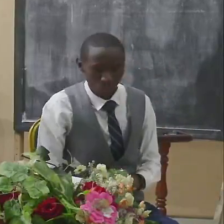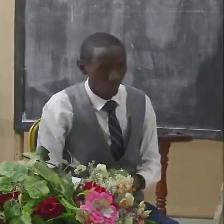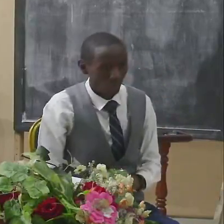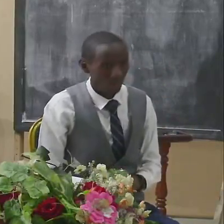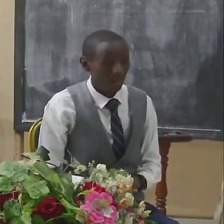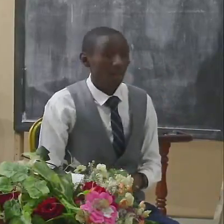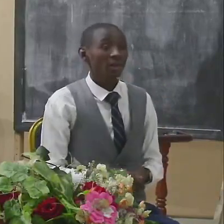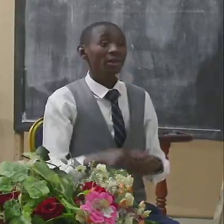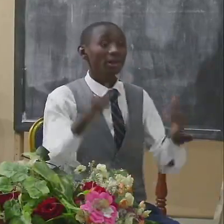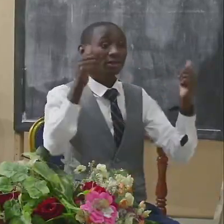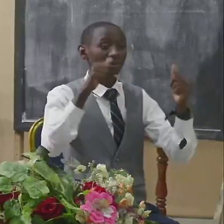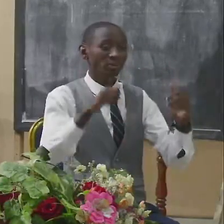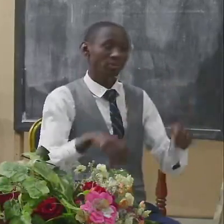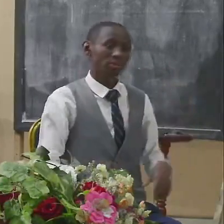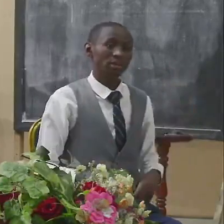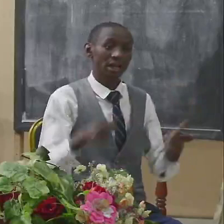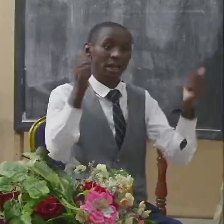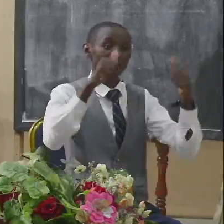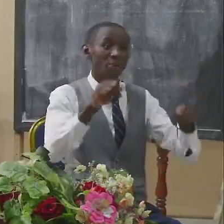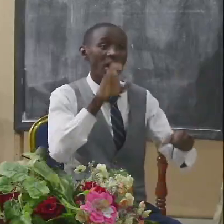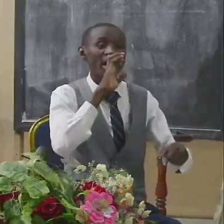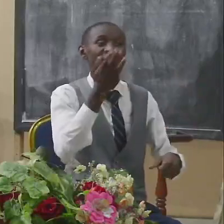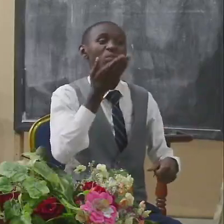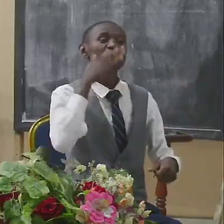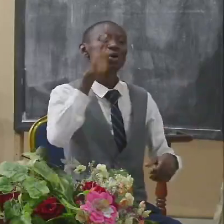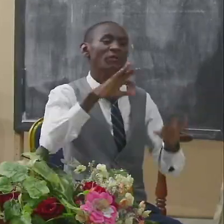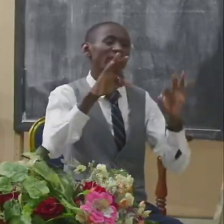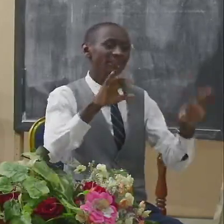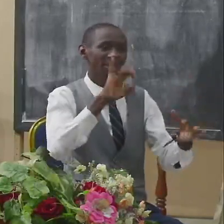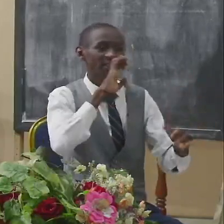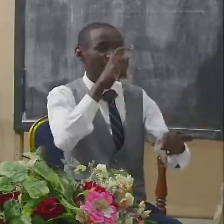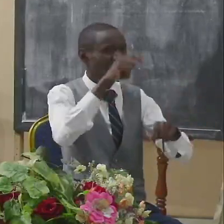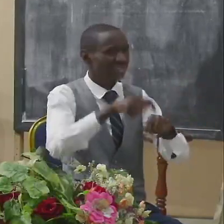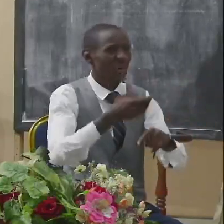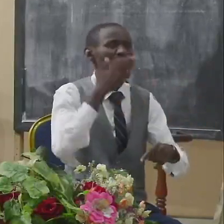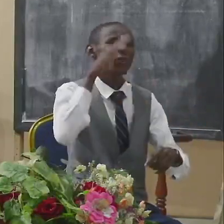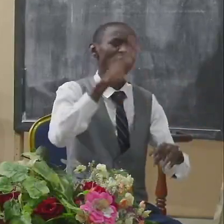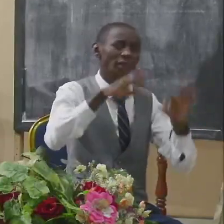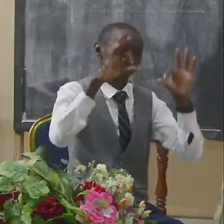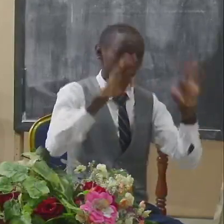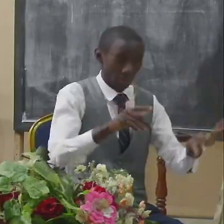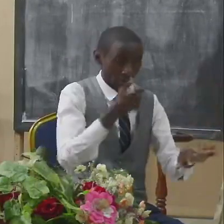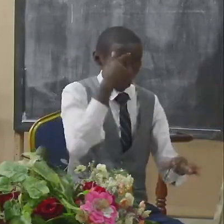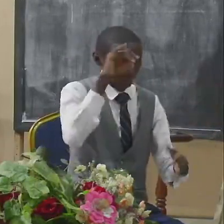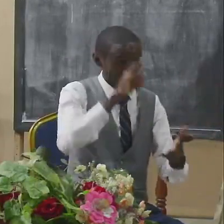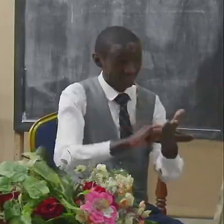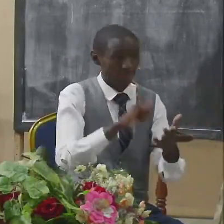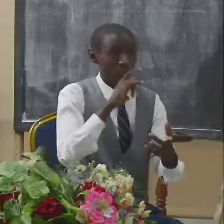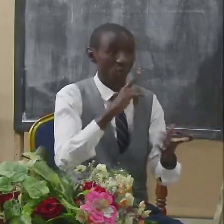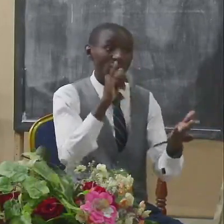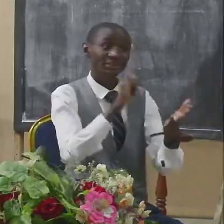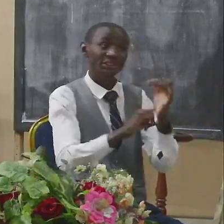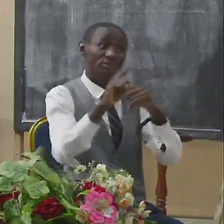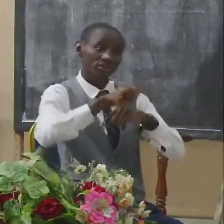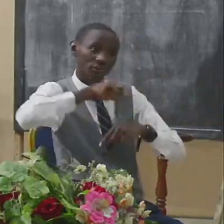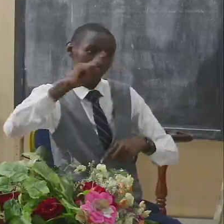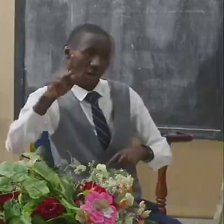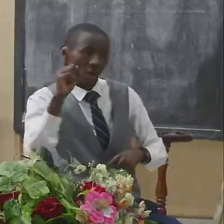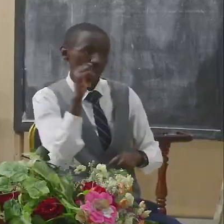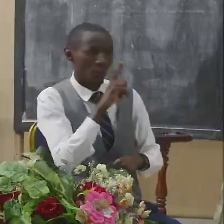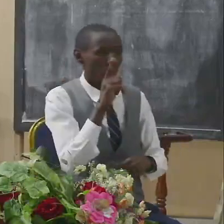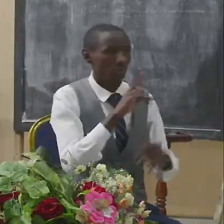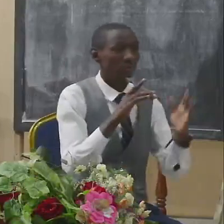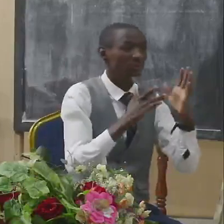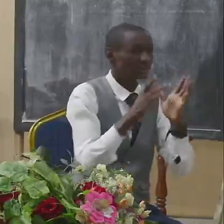Hali kabisa ilikuwa hatari. Oui. Ilikuwa wakati ya hatari kabisa. Parce que c'est ce jour-là. Kwa sababu ni ile siku. Où Jésus-Christ.